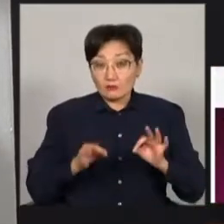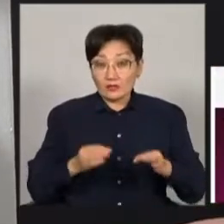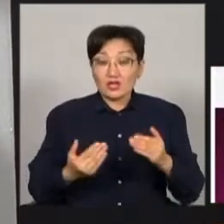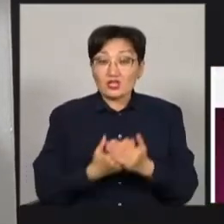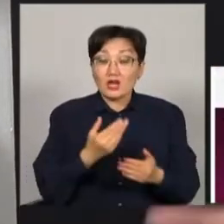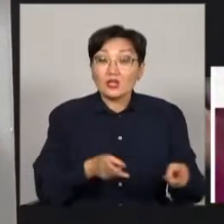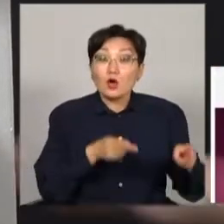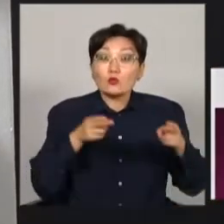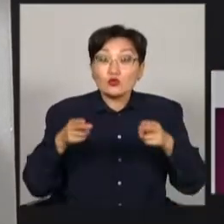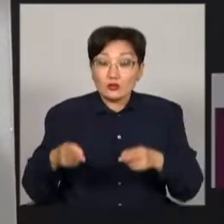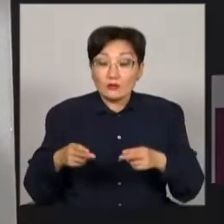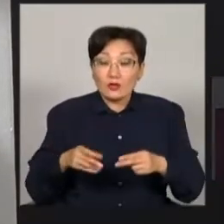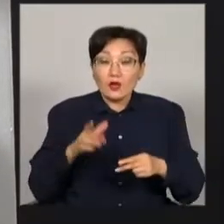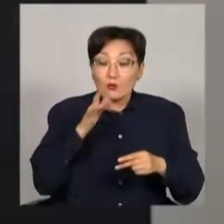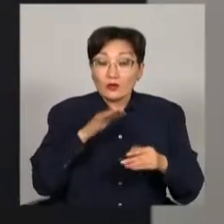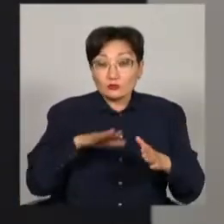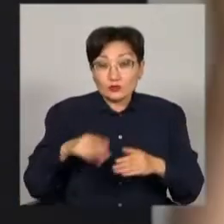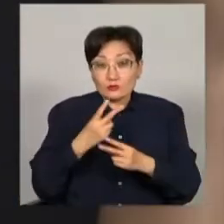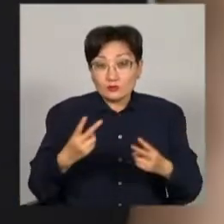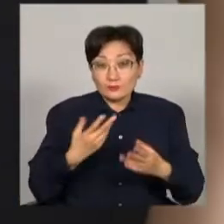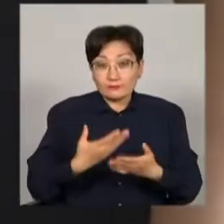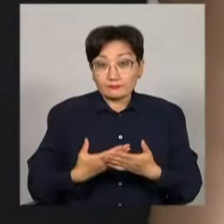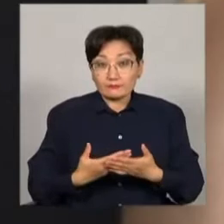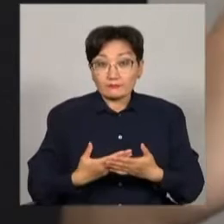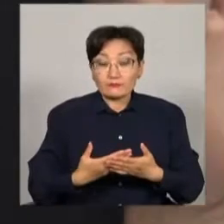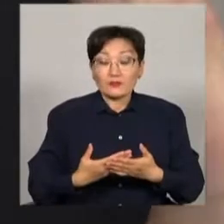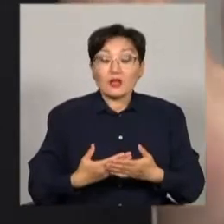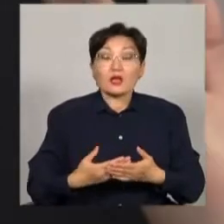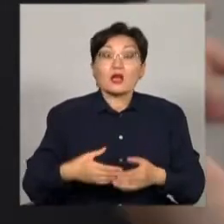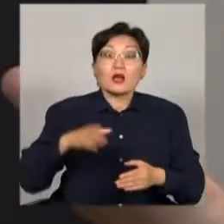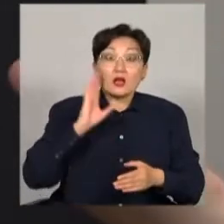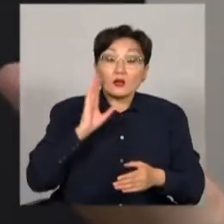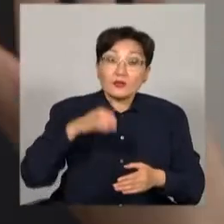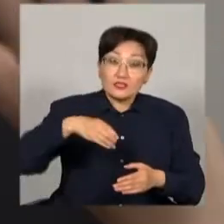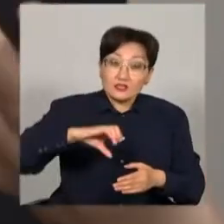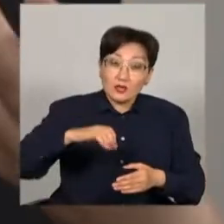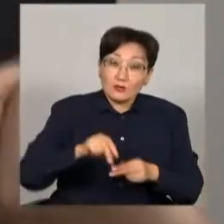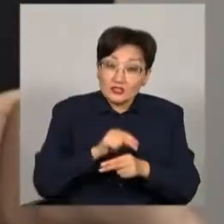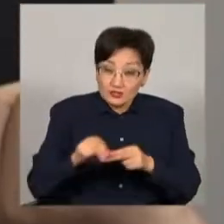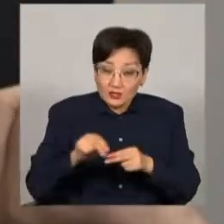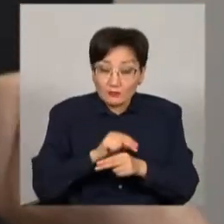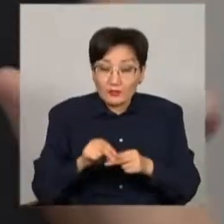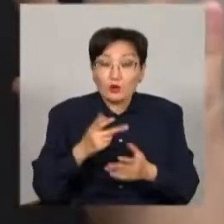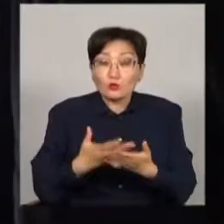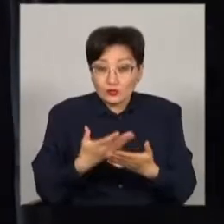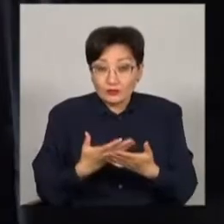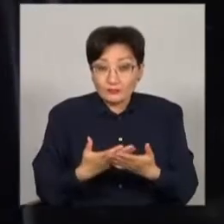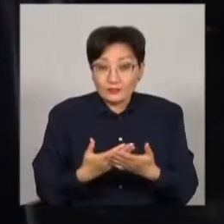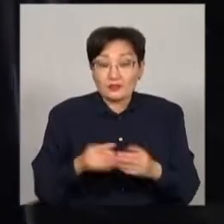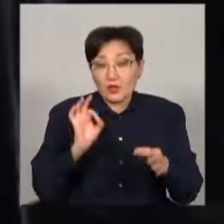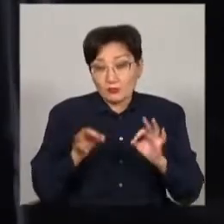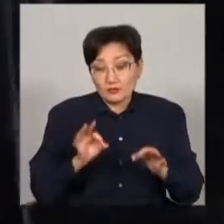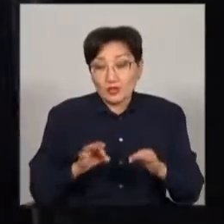көшіп келіп жатқан соң енді уақыт өте келе көреміз. Білмей жүр, сантехниктер шақырамыз, келіп тұрады, ремонт Norman жасалған. Ал